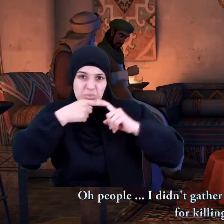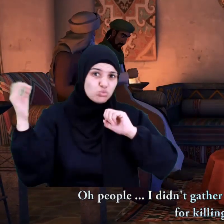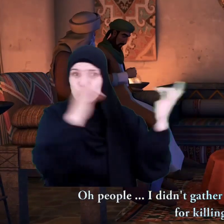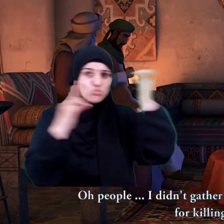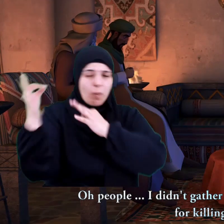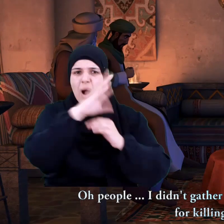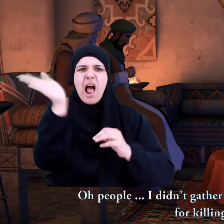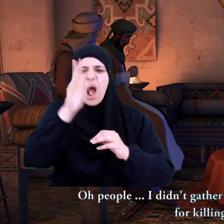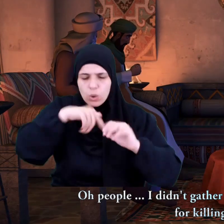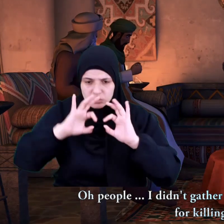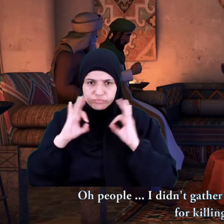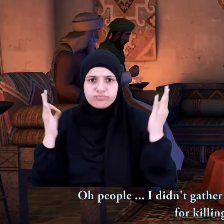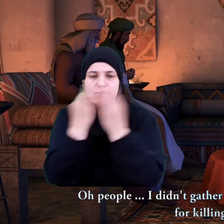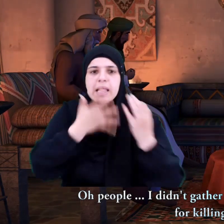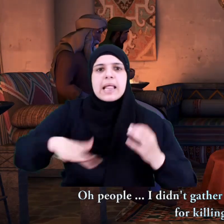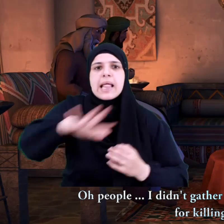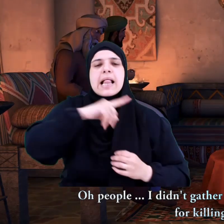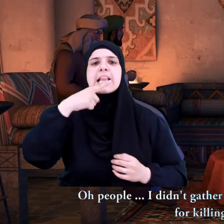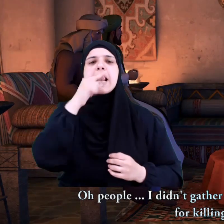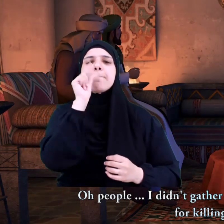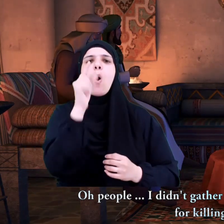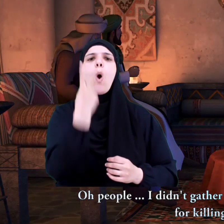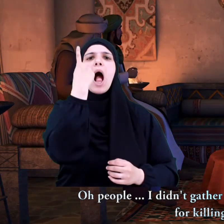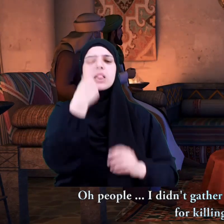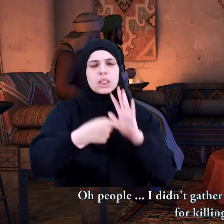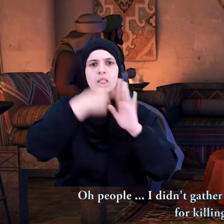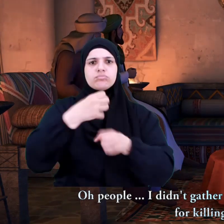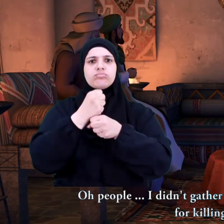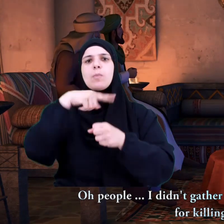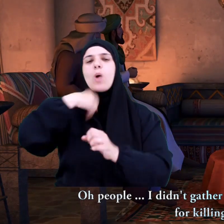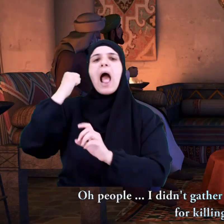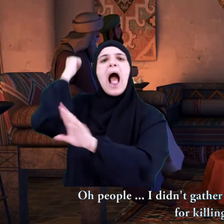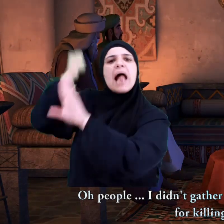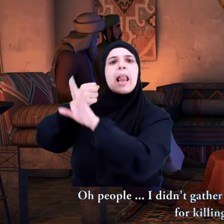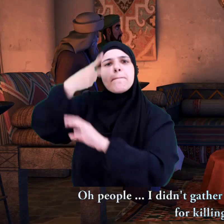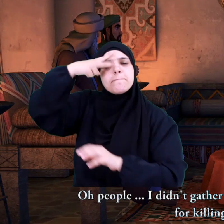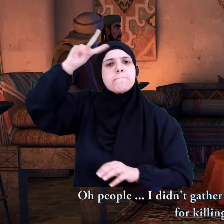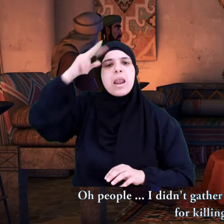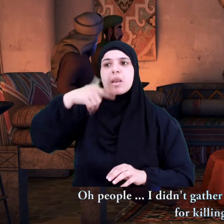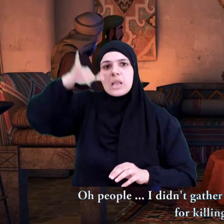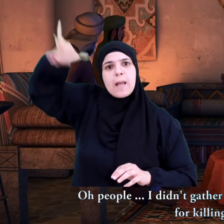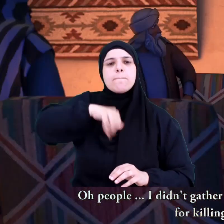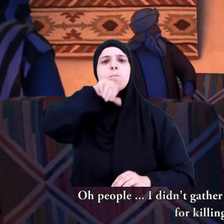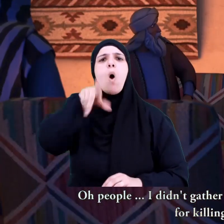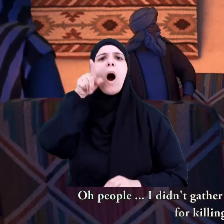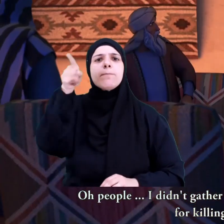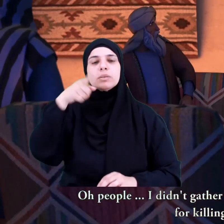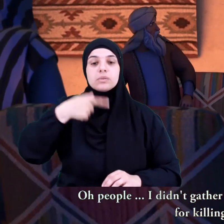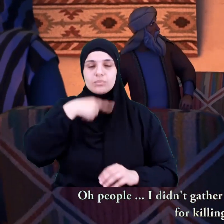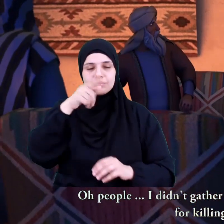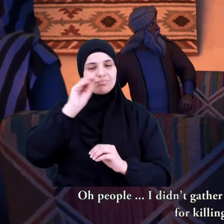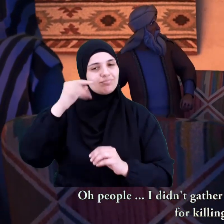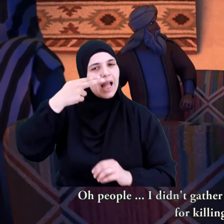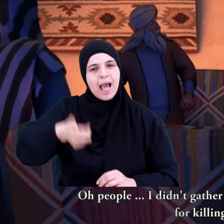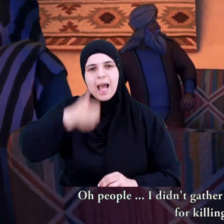لتتناحروا، بل نجتمع على كلمة سواء في قتل من أرسله محمد. سيدي